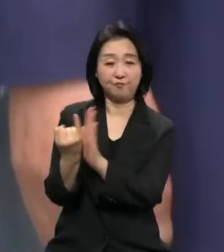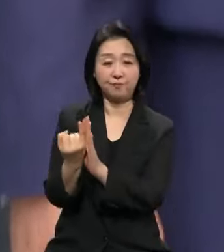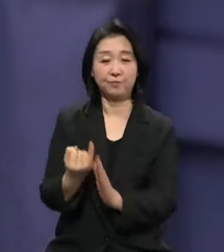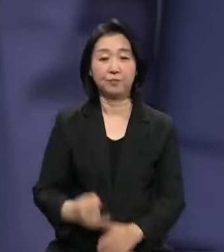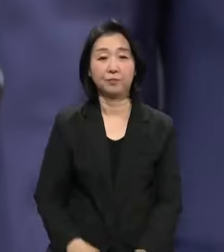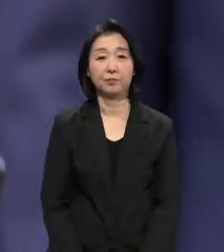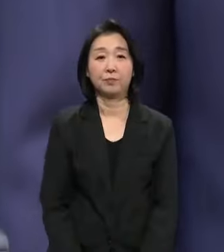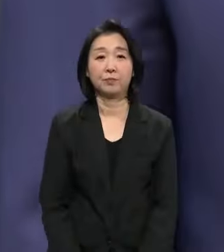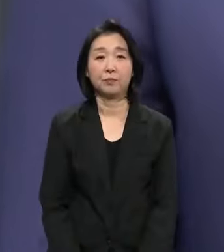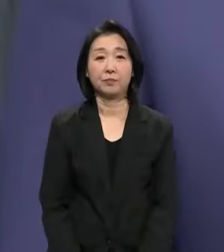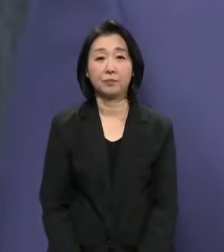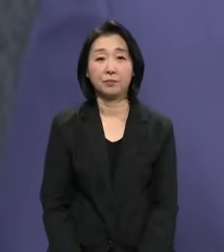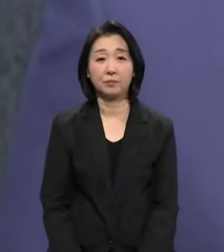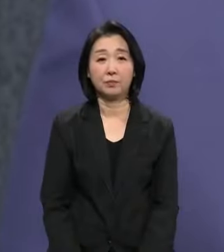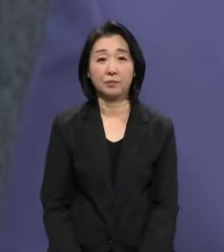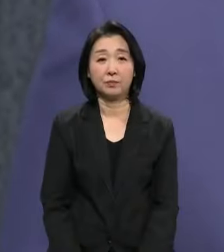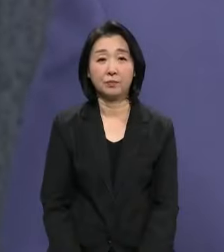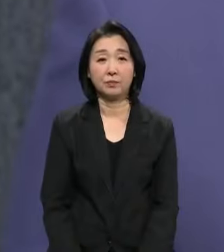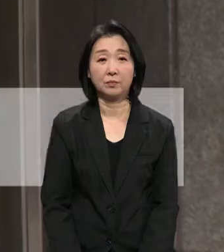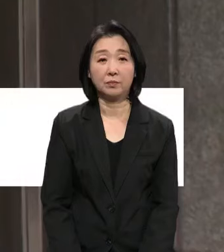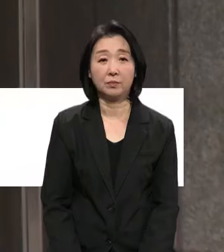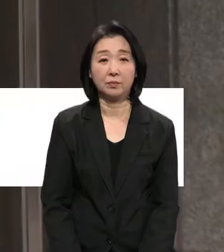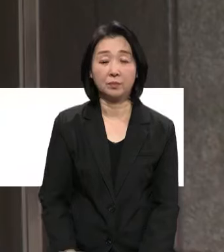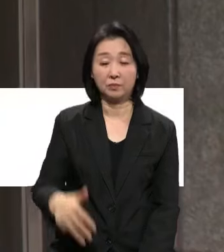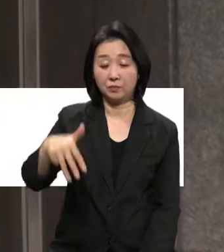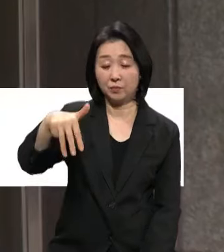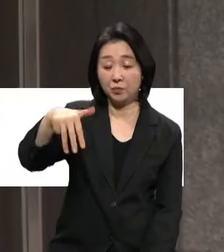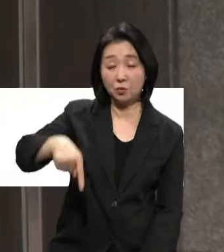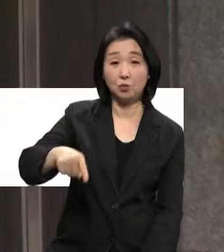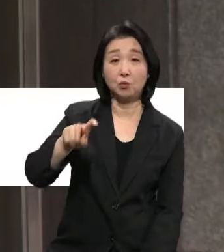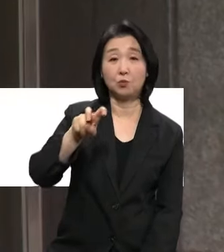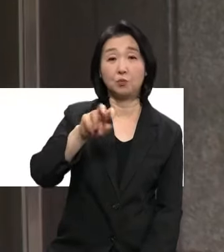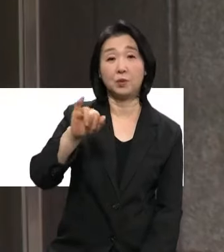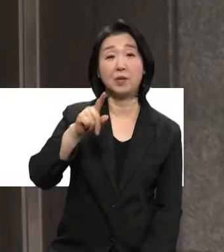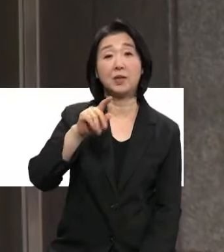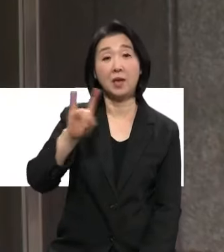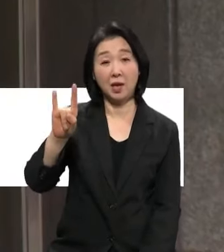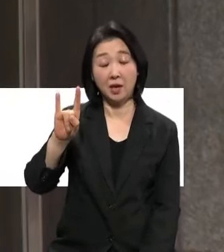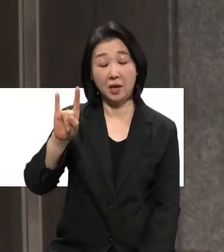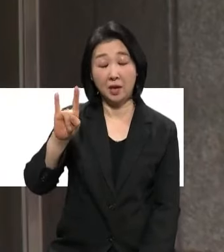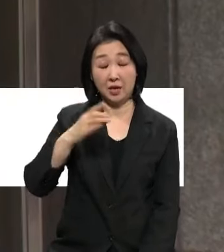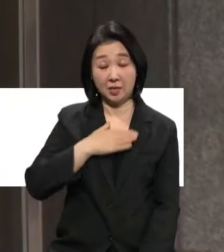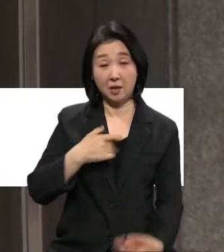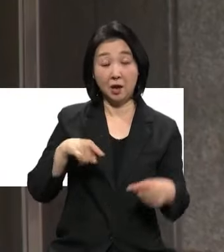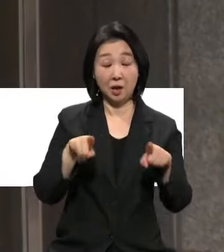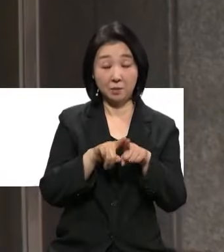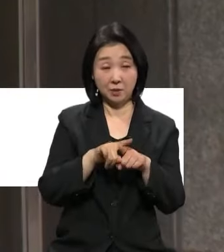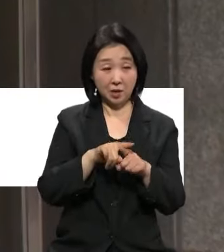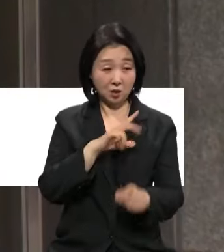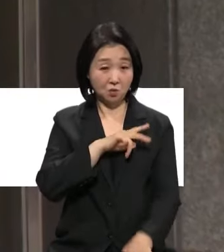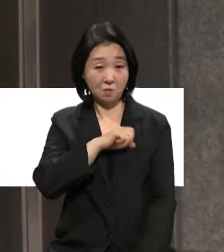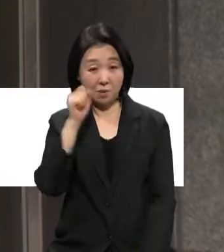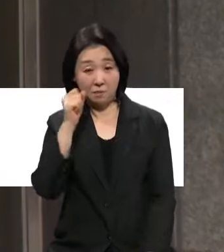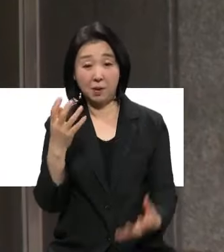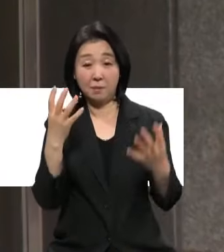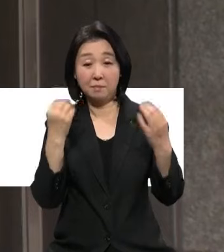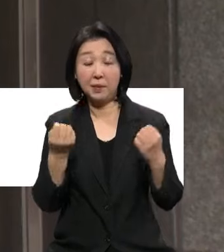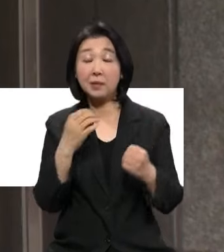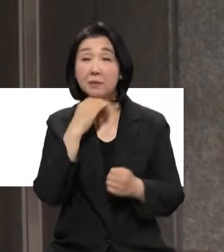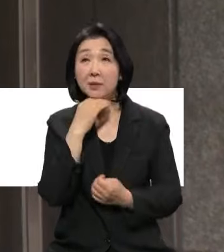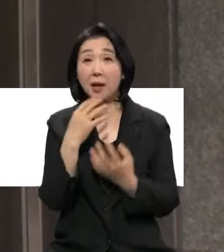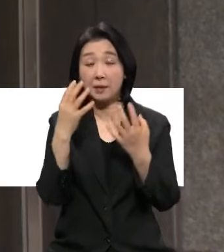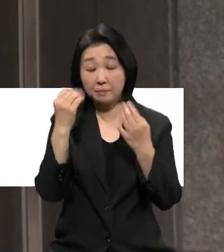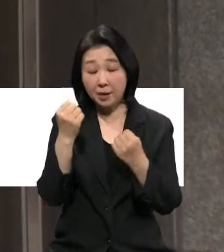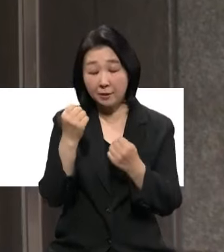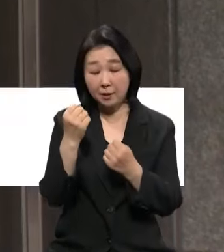주겠다고 했습니다 추미 후보께서 저와 함께 최다선 이시지만 그 연장자라는 점을